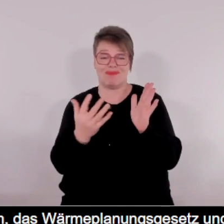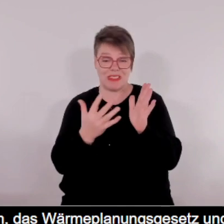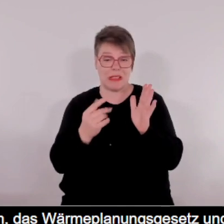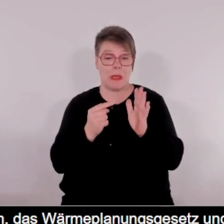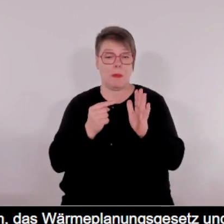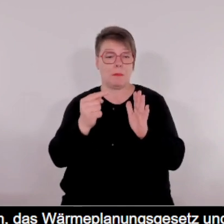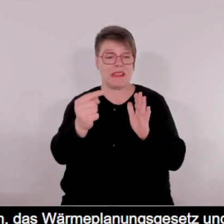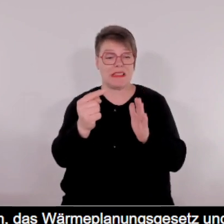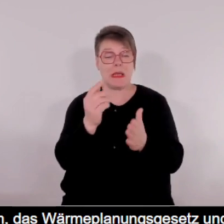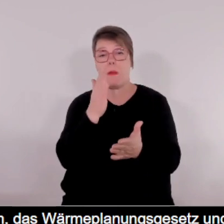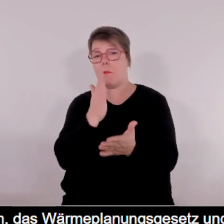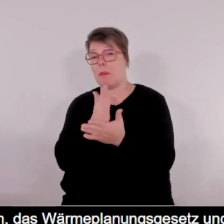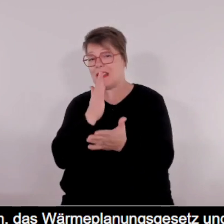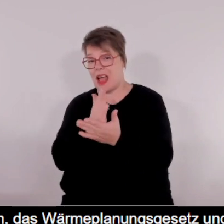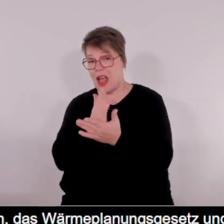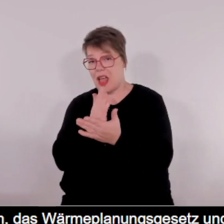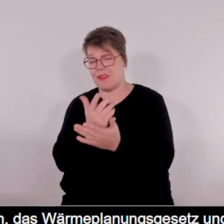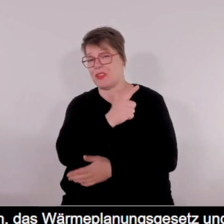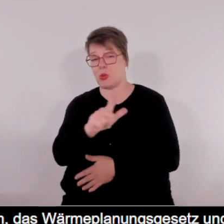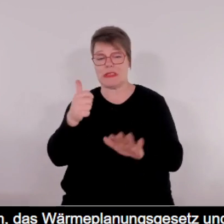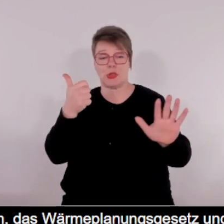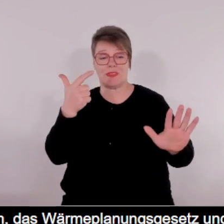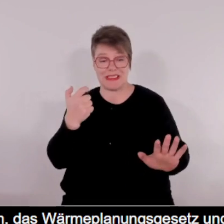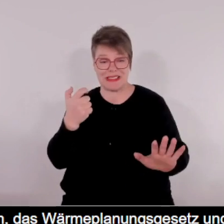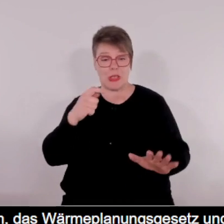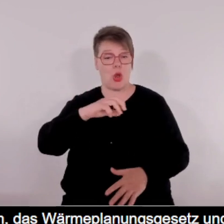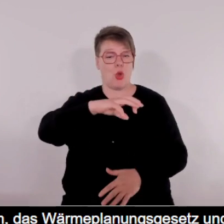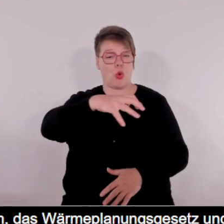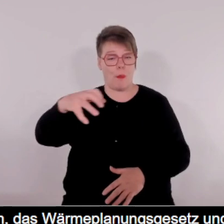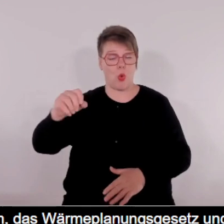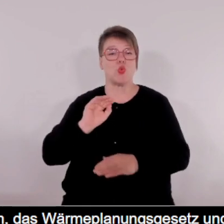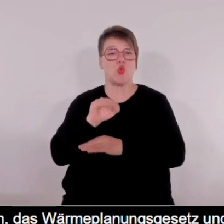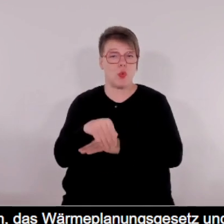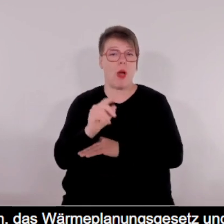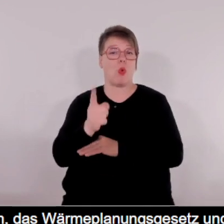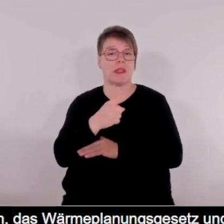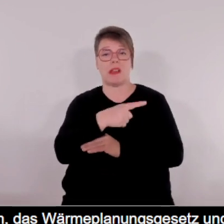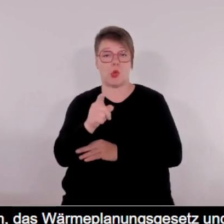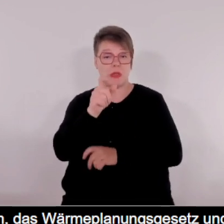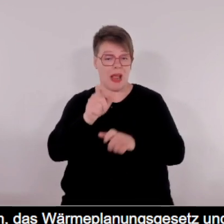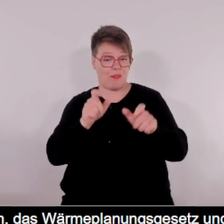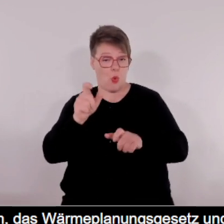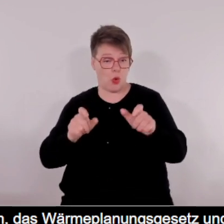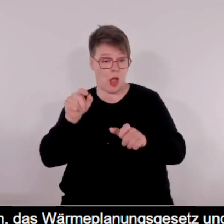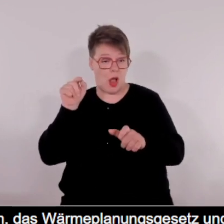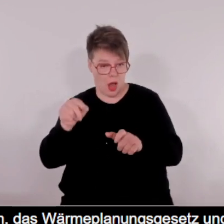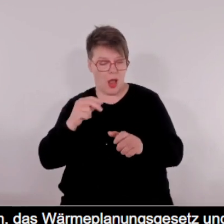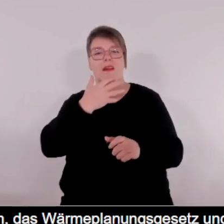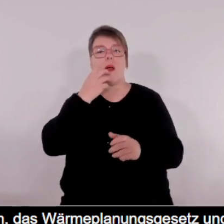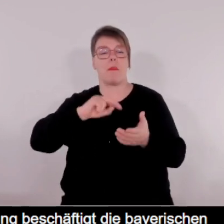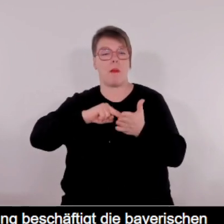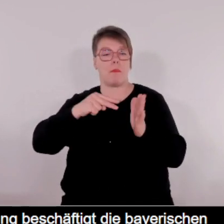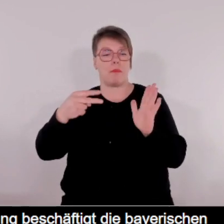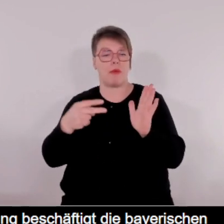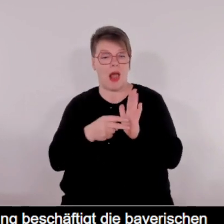Einwohner. Vom Bund war hierzu ja großspurig versprochen worden, 500 Millionen den Ländern zu geben bei der Umsetzung dieser